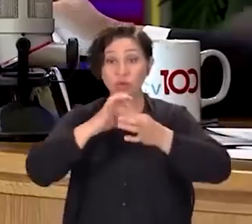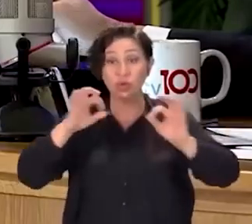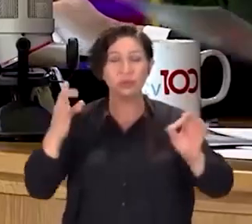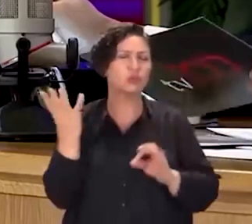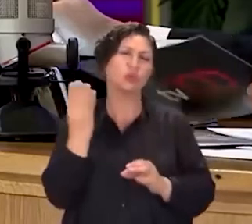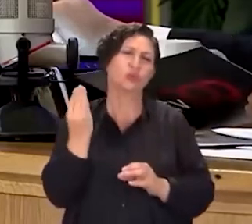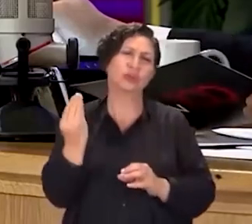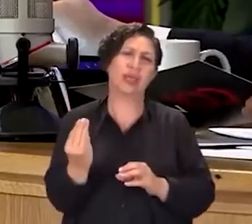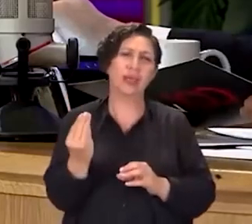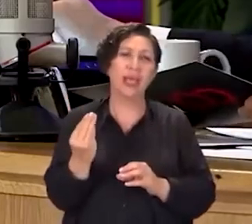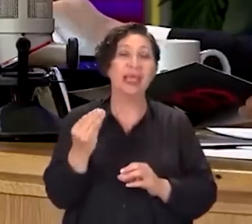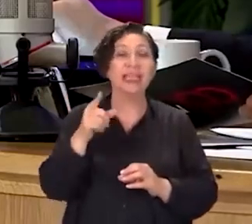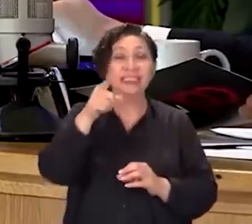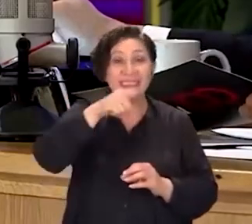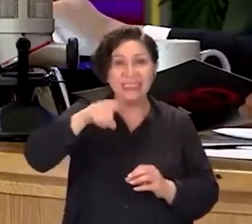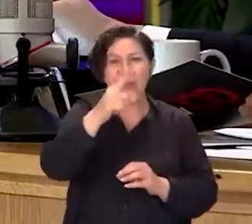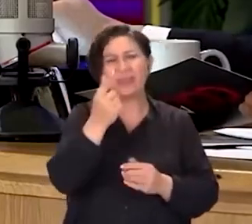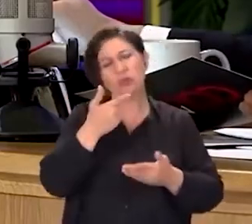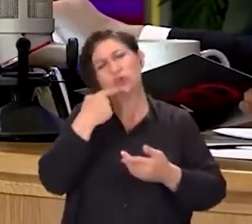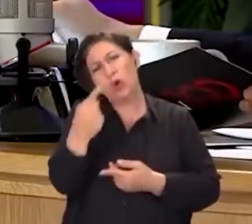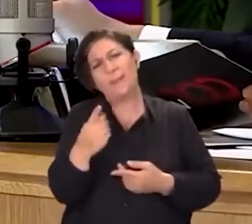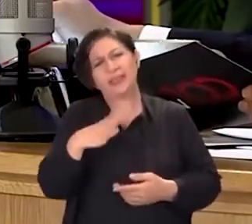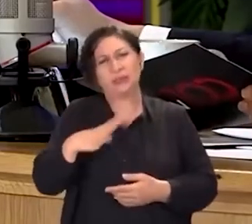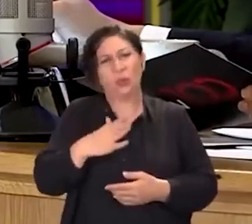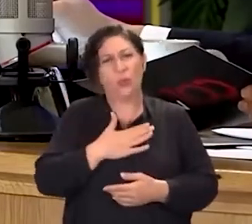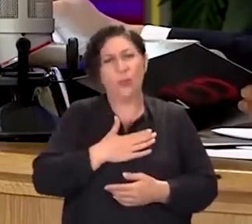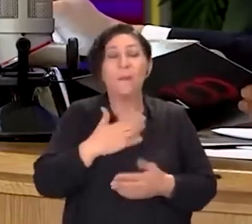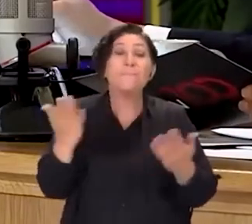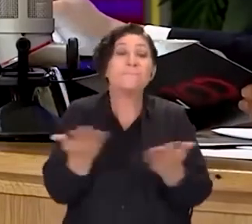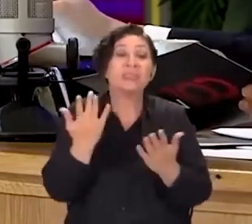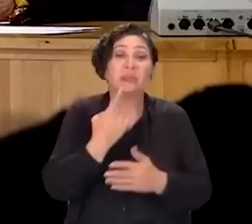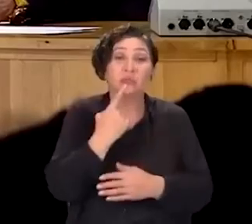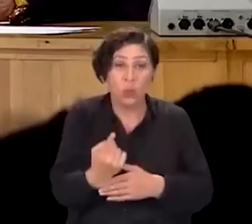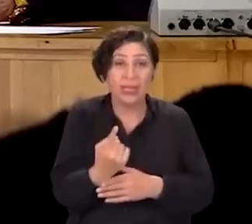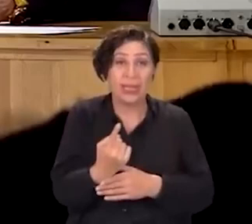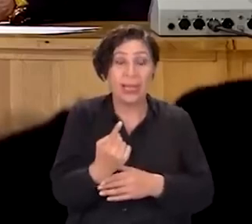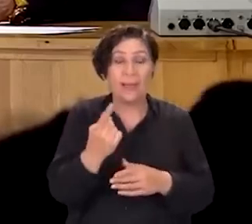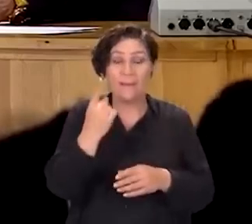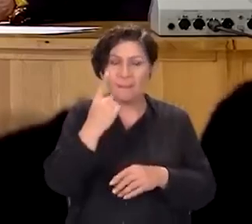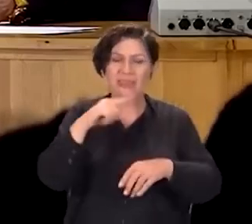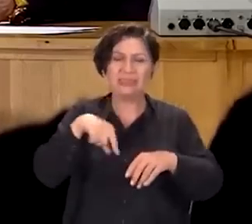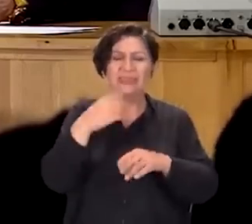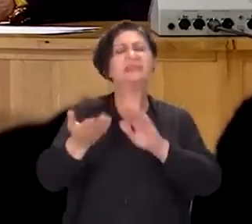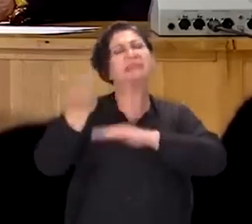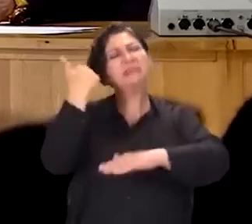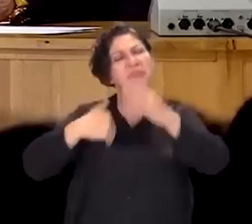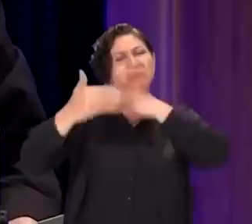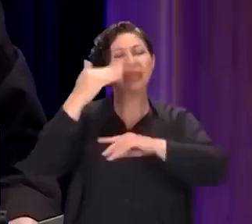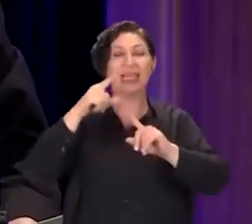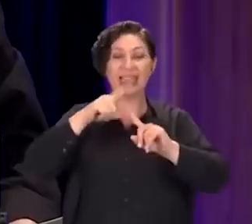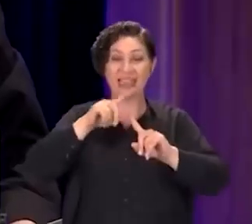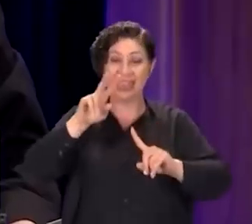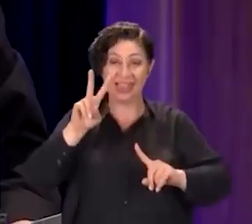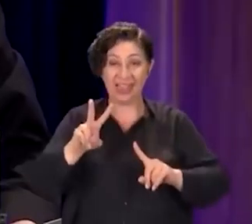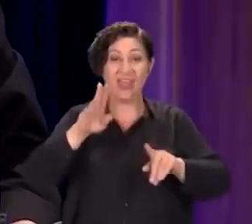çok güzel. Size biraz söz etmek istiyorum. Mesela diyor ki, bir zamanlar ekran